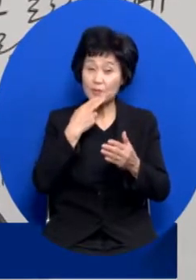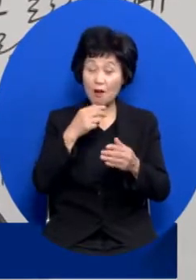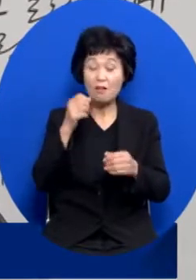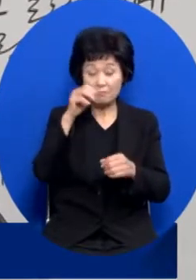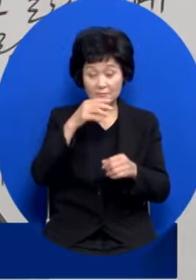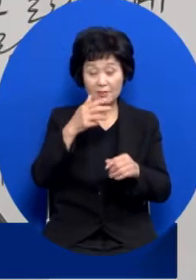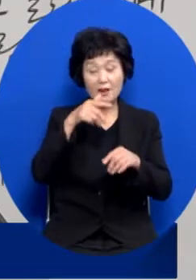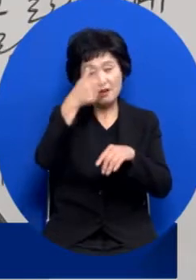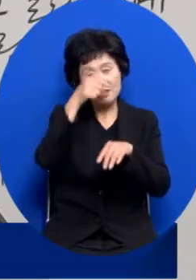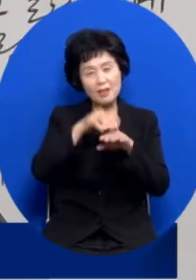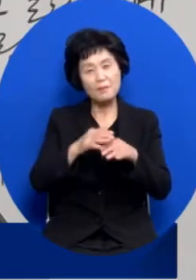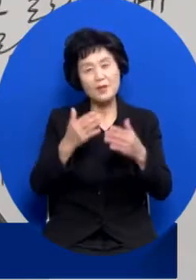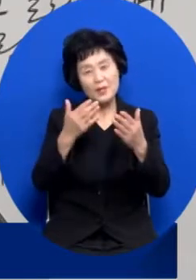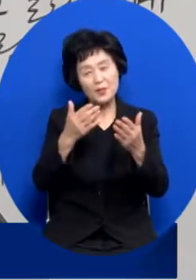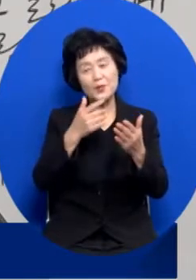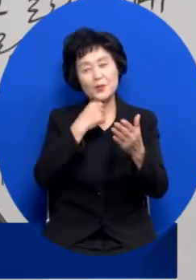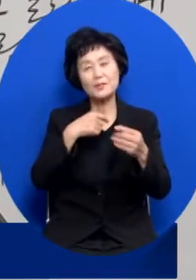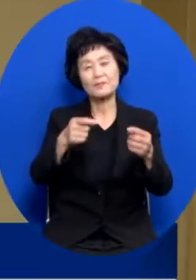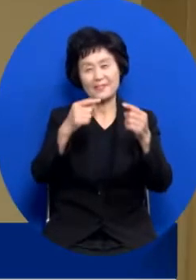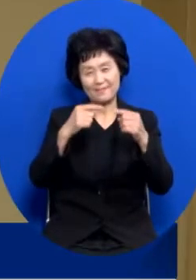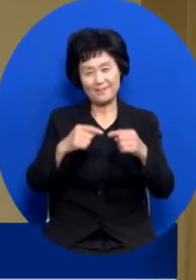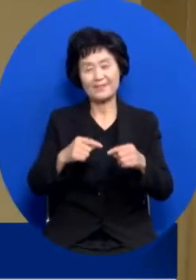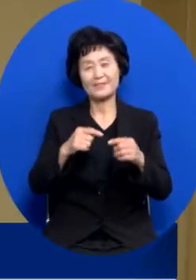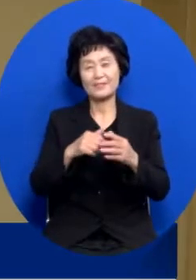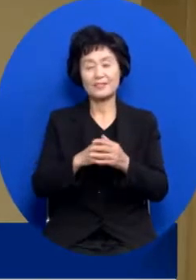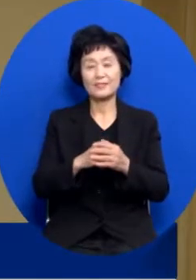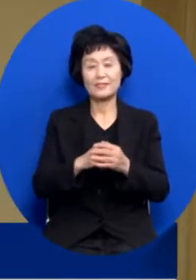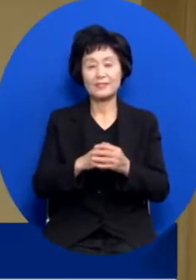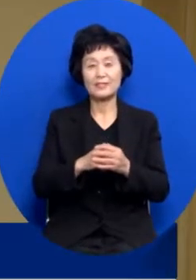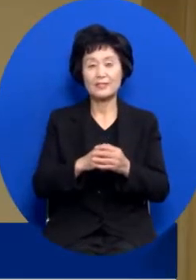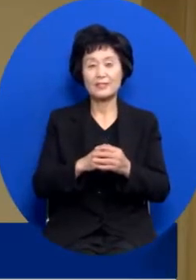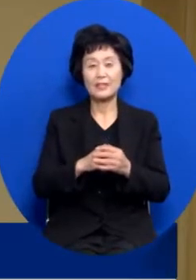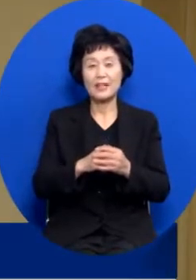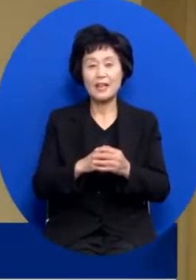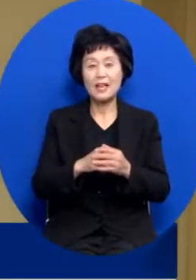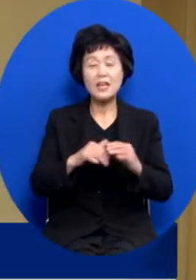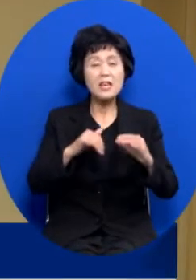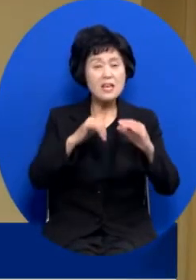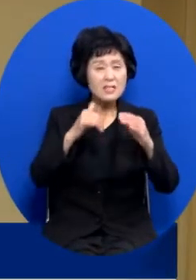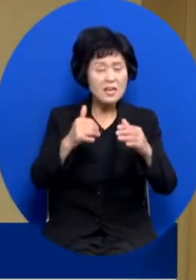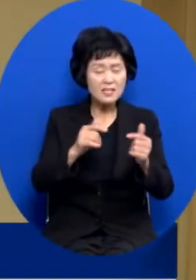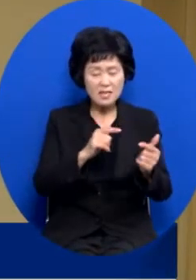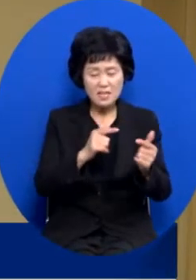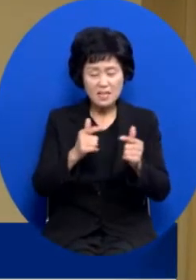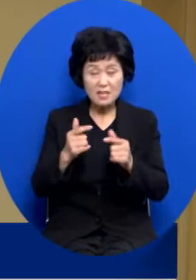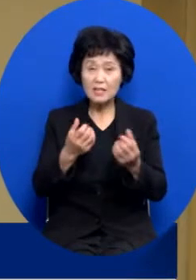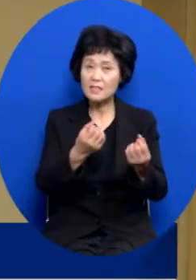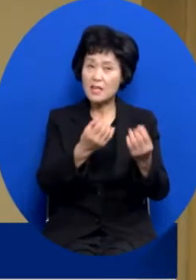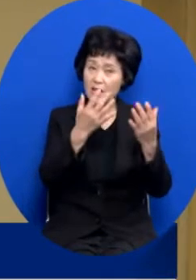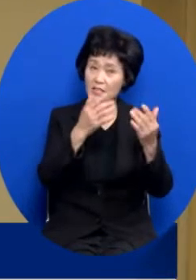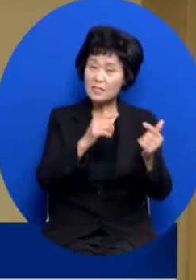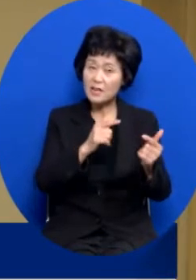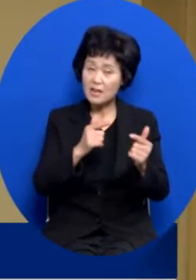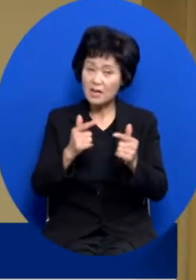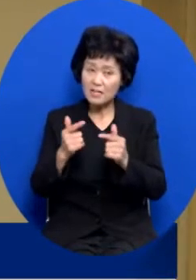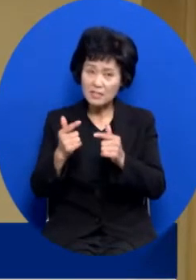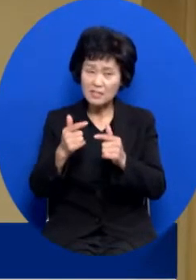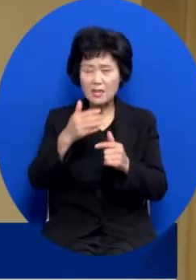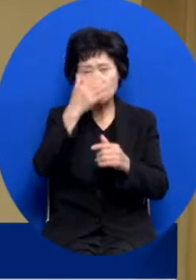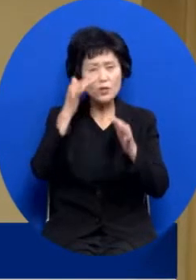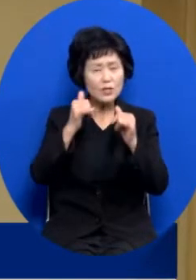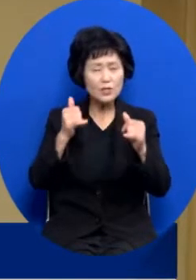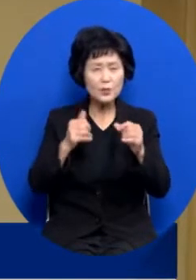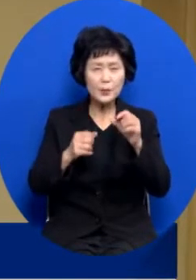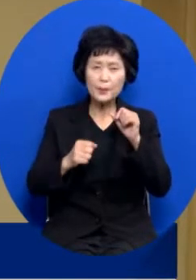싶어서 예배를 참석하게 된 것 같습니다. 세상의 행사들을 많이 따르잖아요. 근데 그런